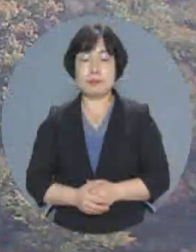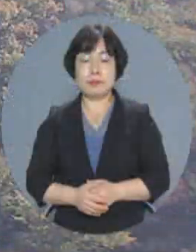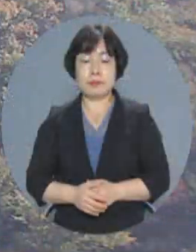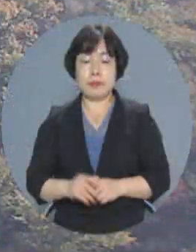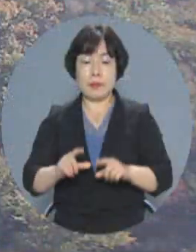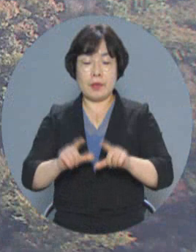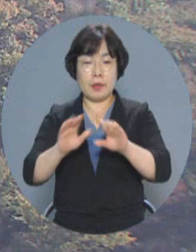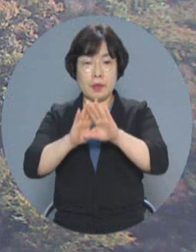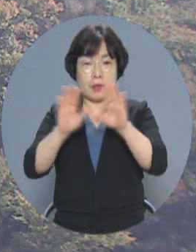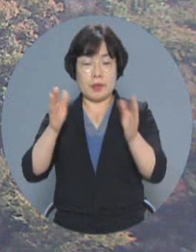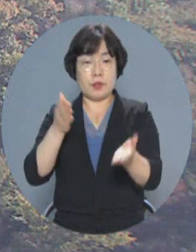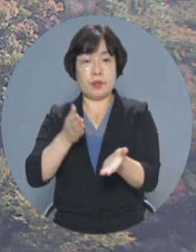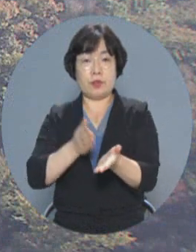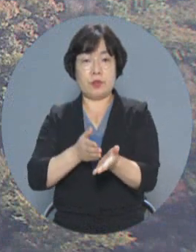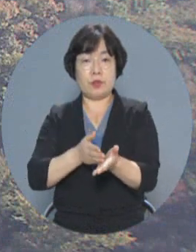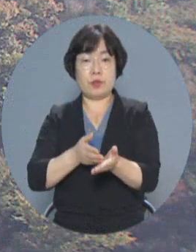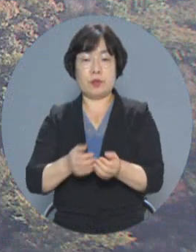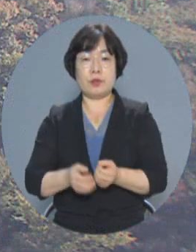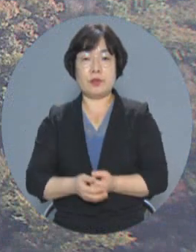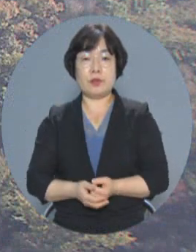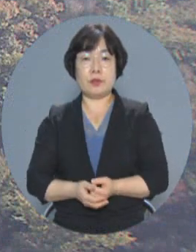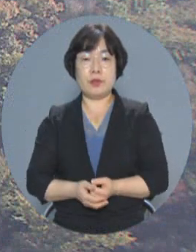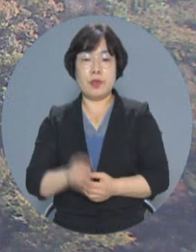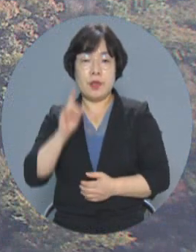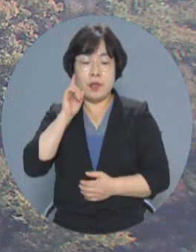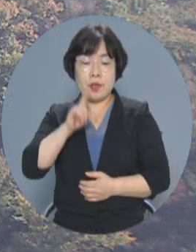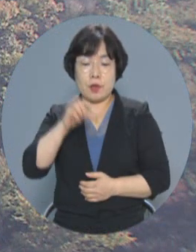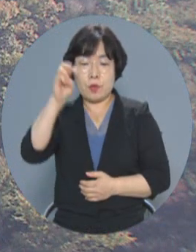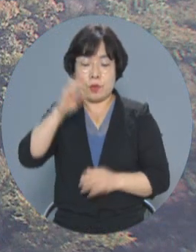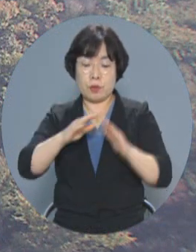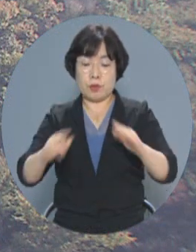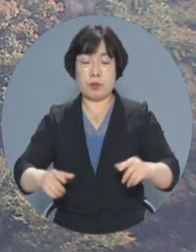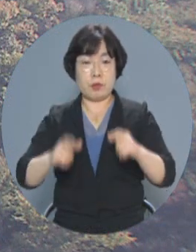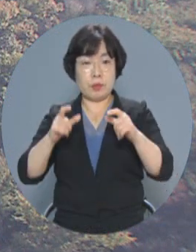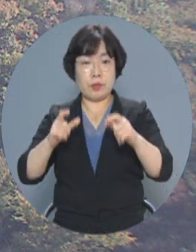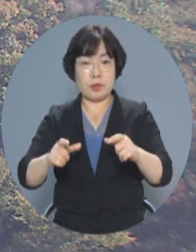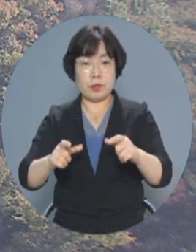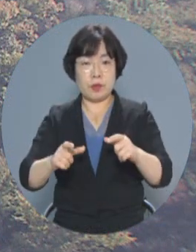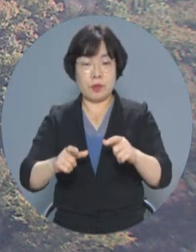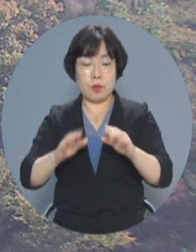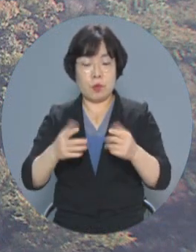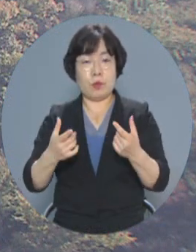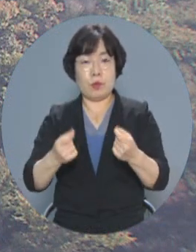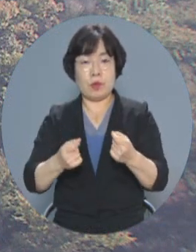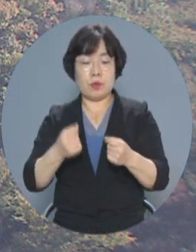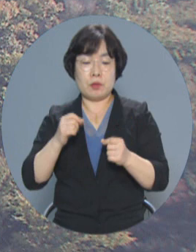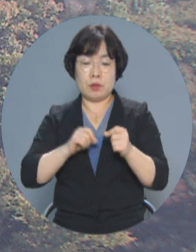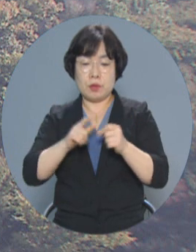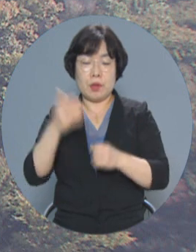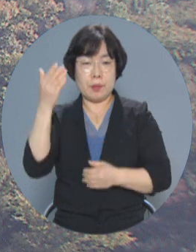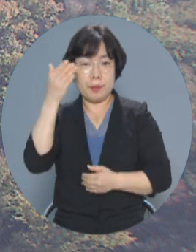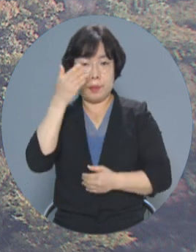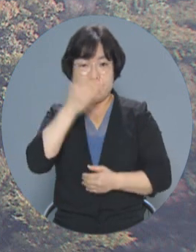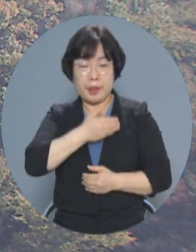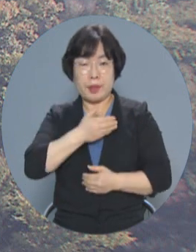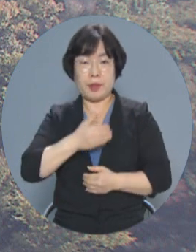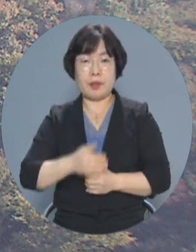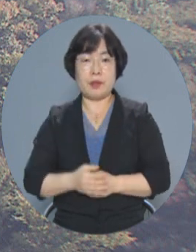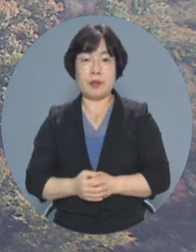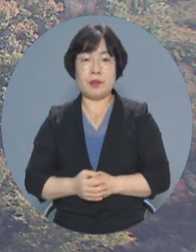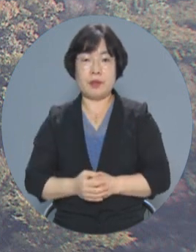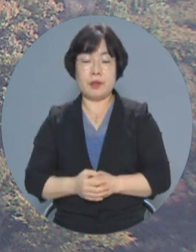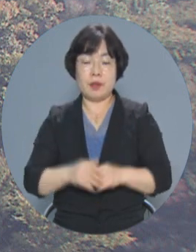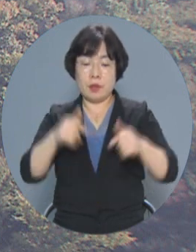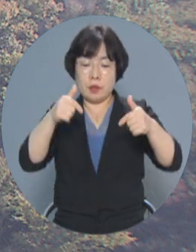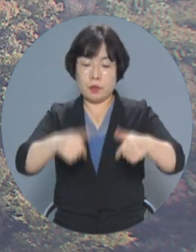여수 mbc ai 내일의 날씨 입니다 내일도 광주와 전남 지역은 오늘처럼 대체로 맑은 날씨를 보이고 있는데요